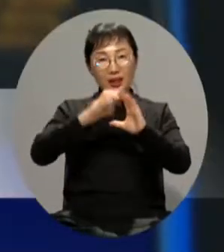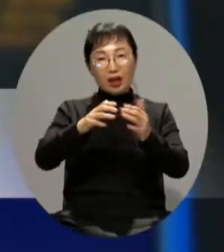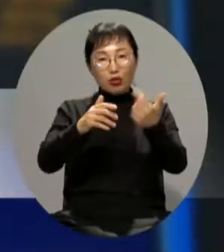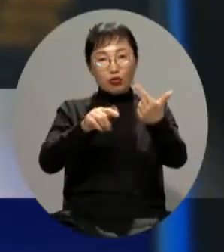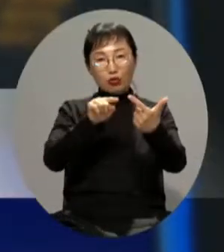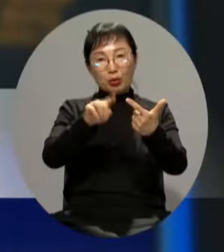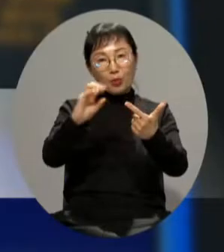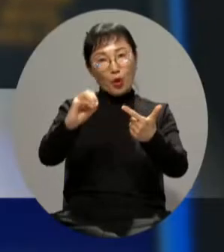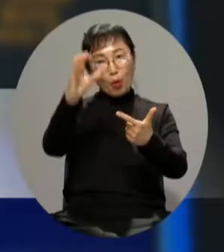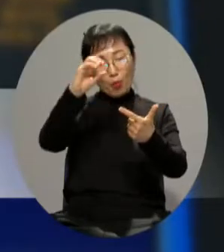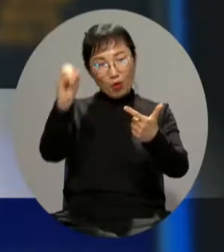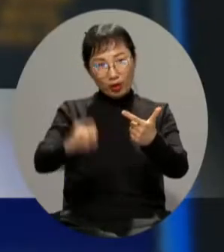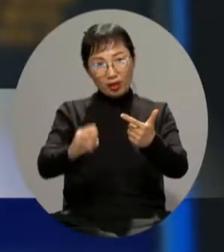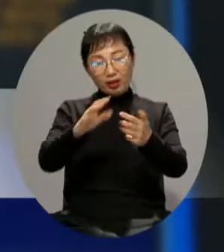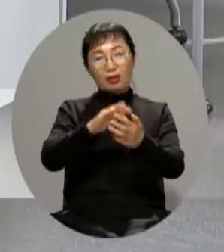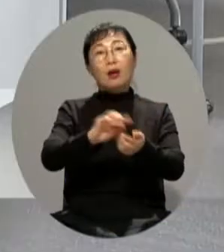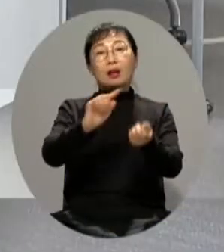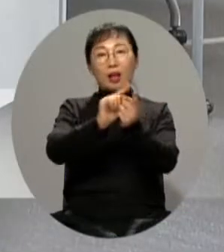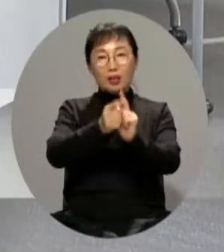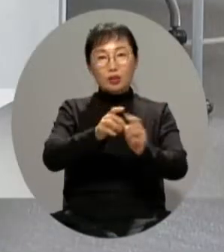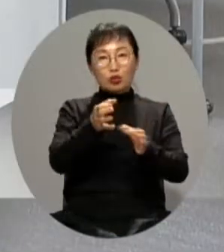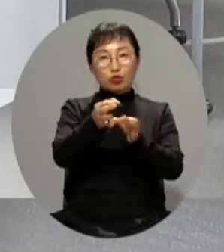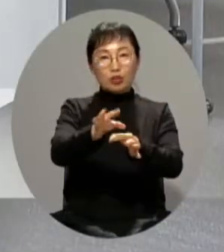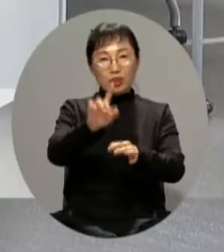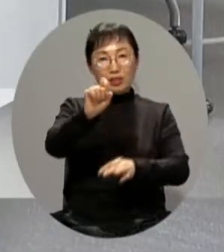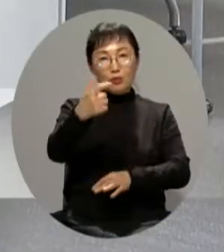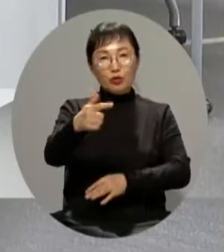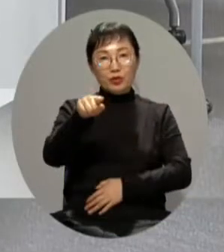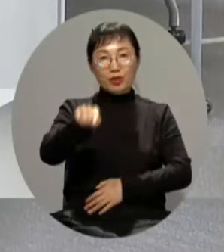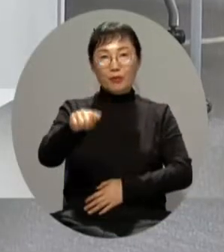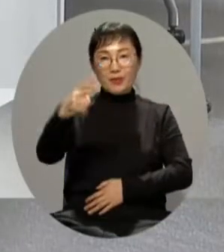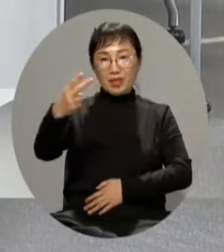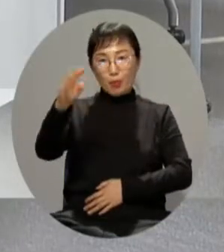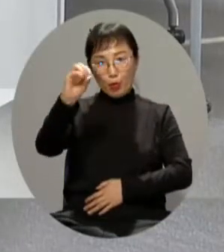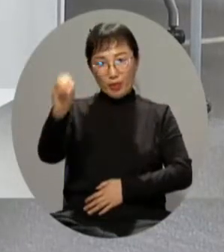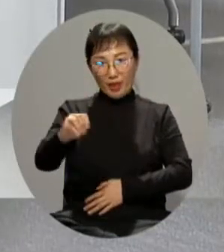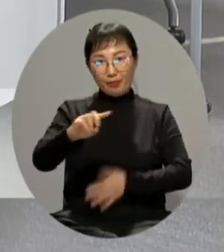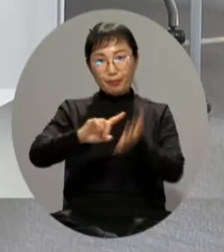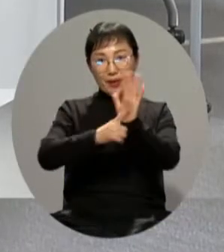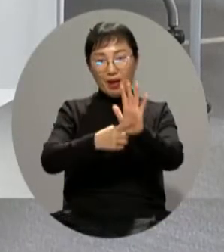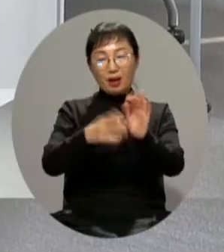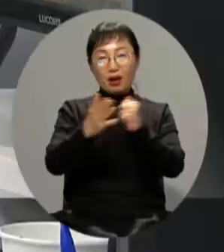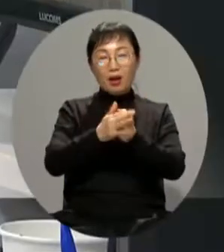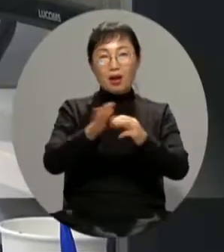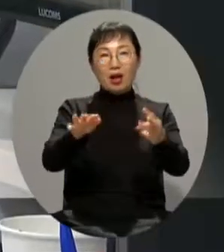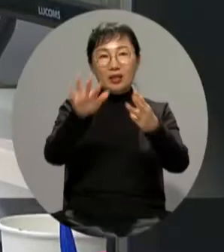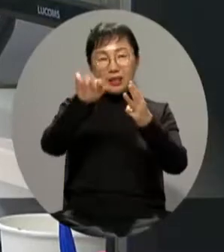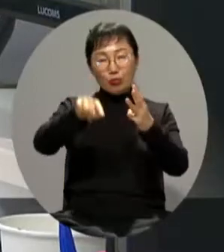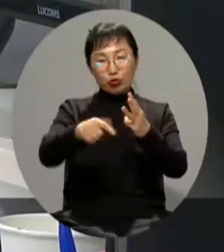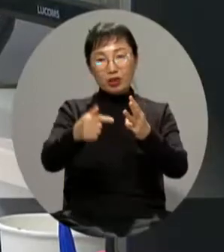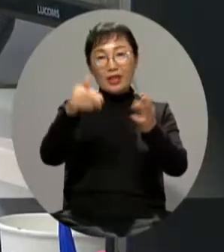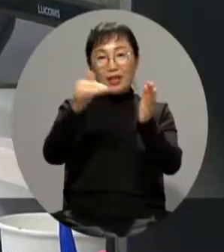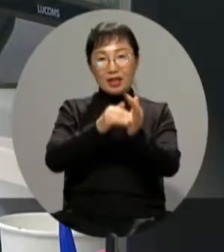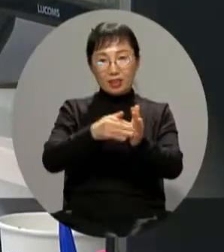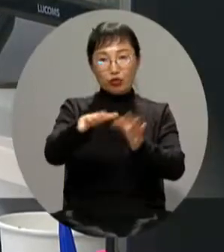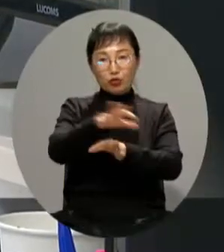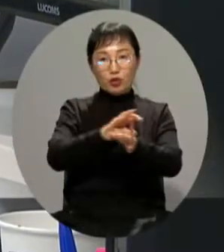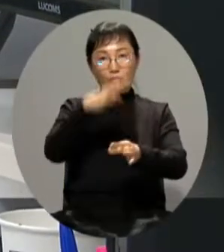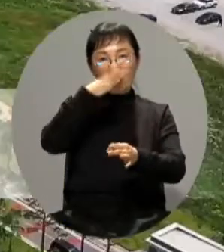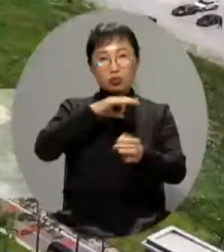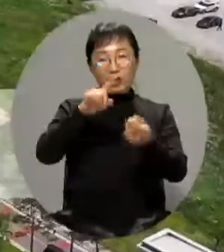6.0% 대체투자 16.2%로 나타났습니다 올해 들어 3분기까지 기금 운용 수익률이